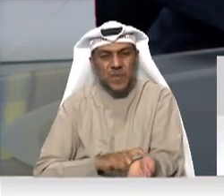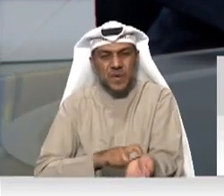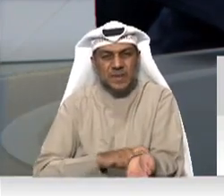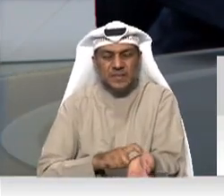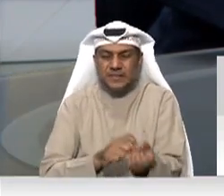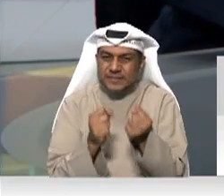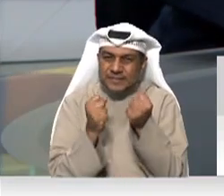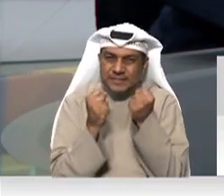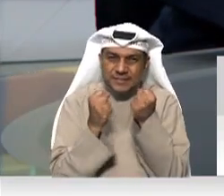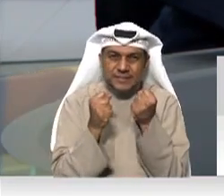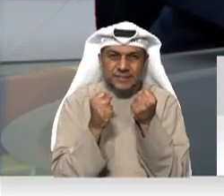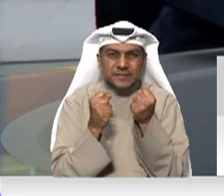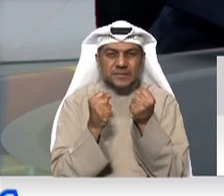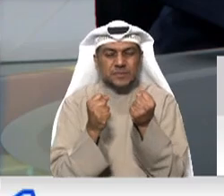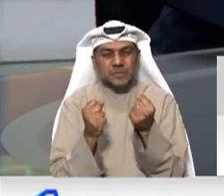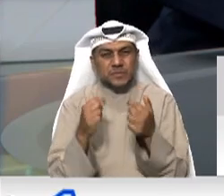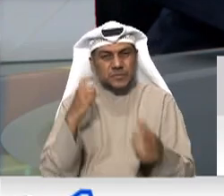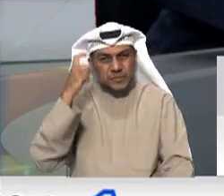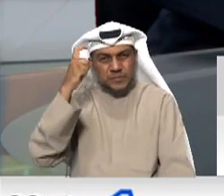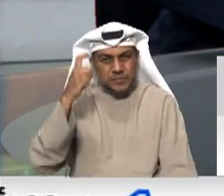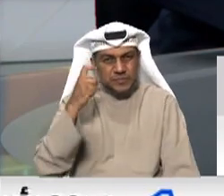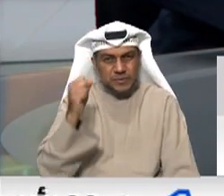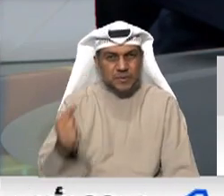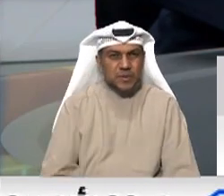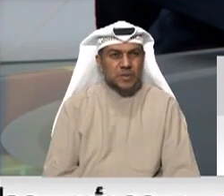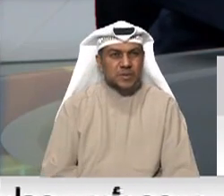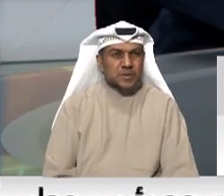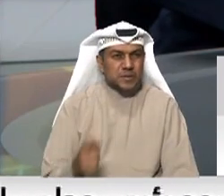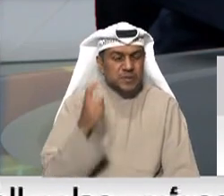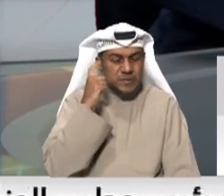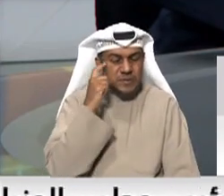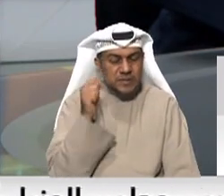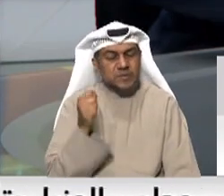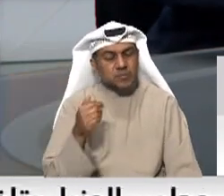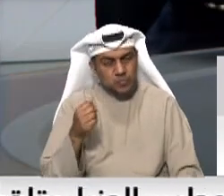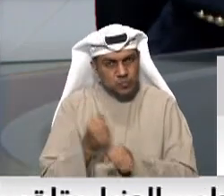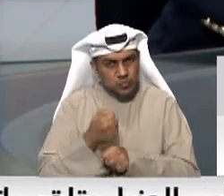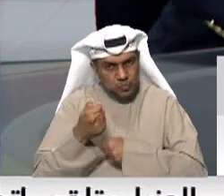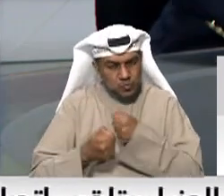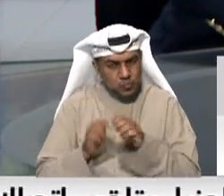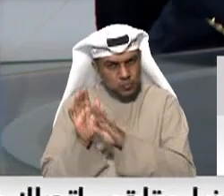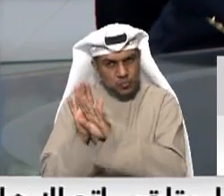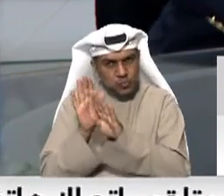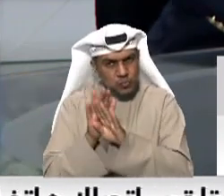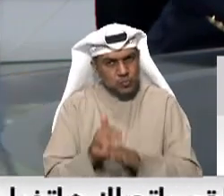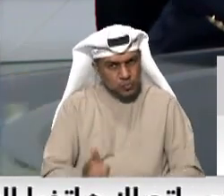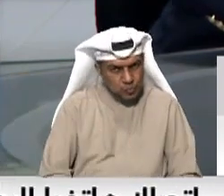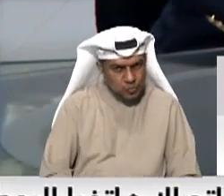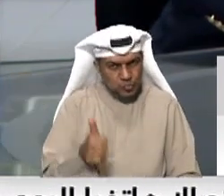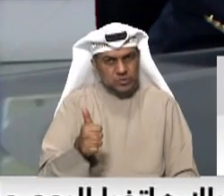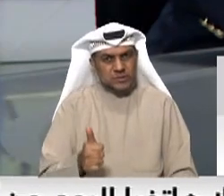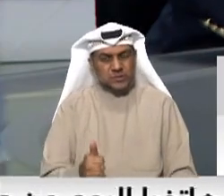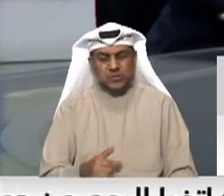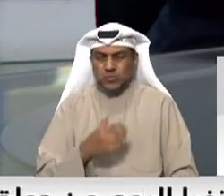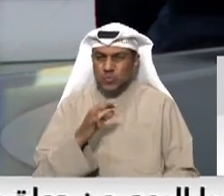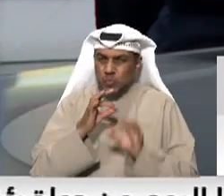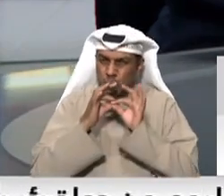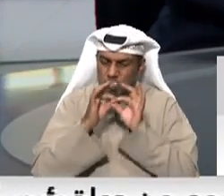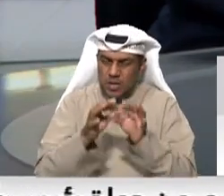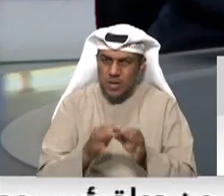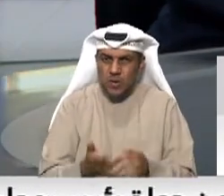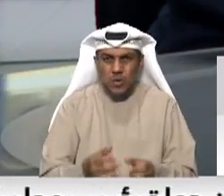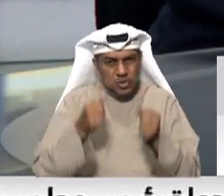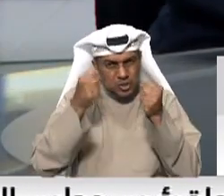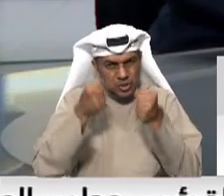للاطفال والبالغين ساهمت الى حد كبير في التخفيف من نوبات الالم المزمن والشديد نعم كما ساعدت هذه العلاجات